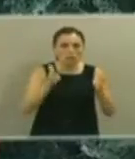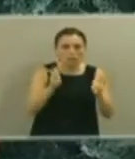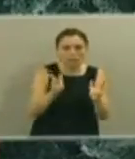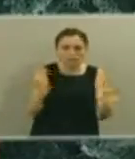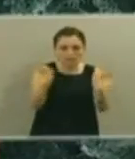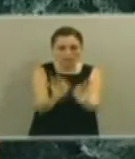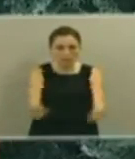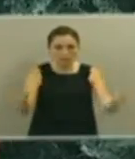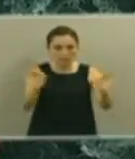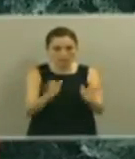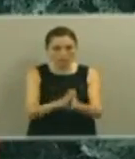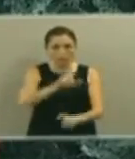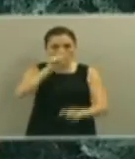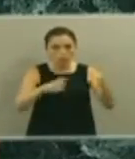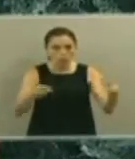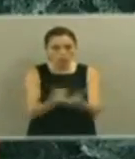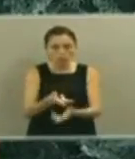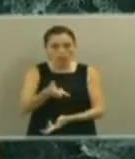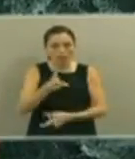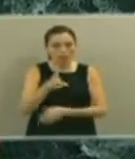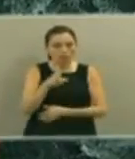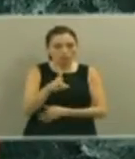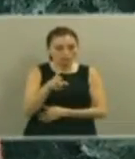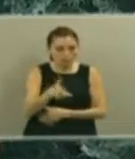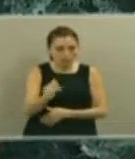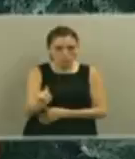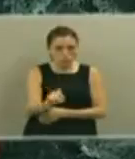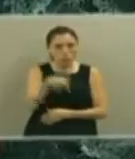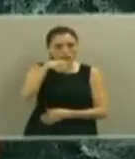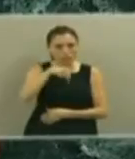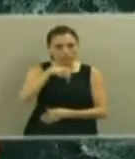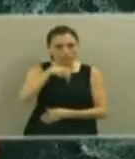para nadie para ninguna de las personas, del millón y medio de personas que viven en la región de Murcia.